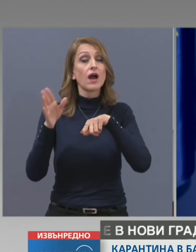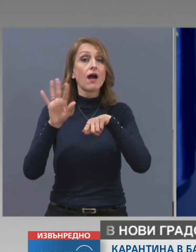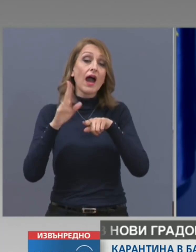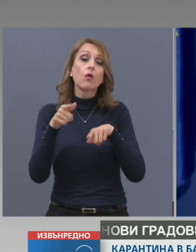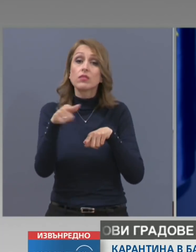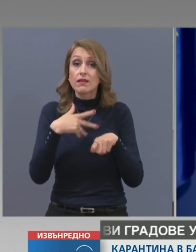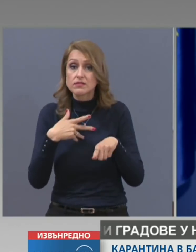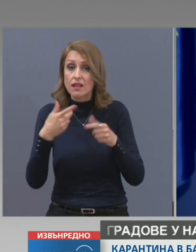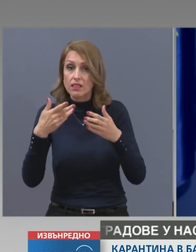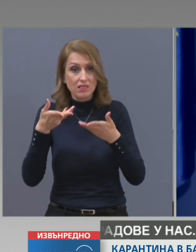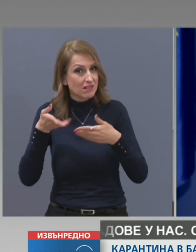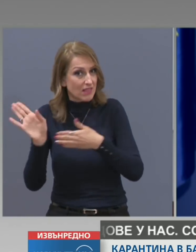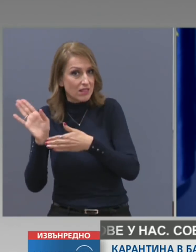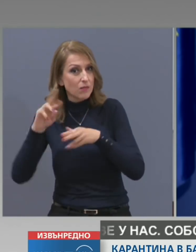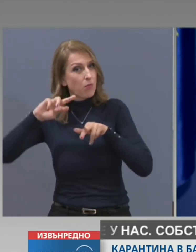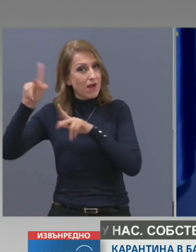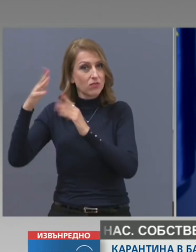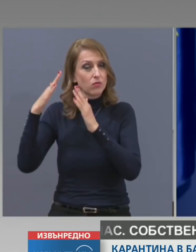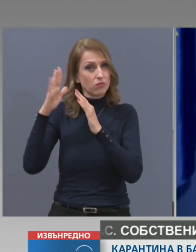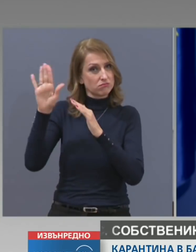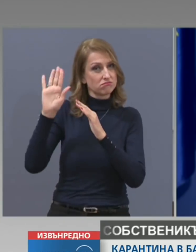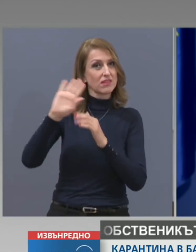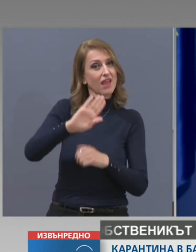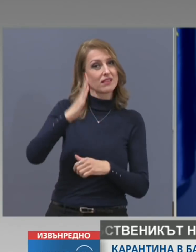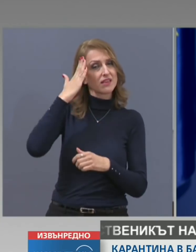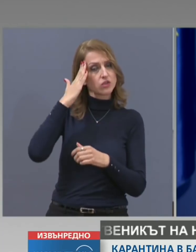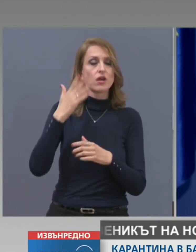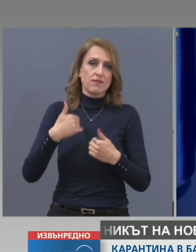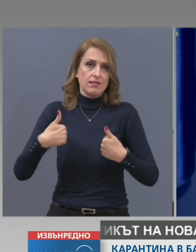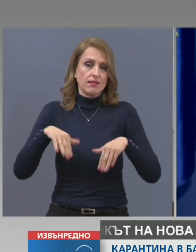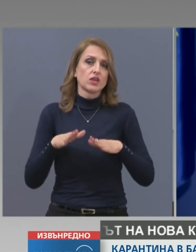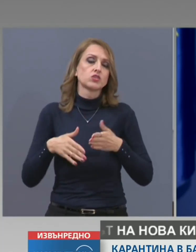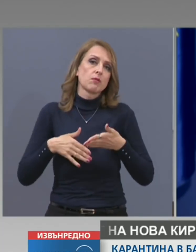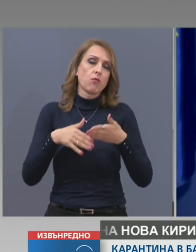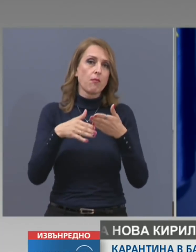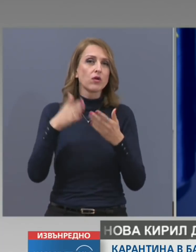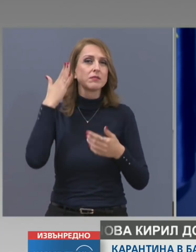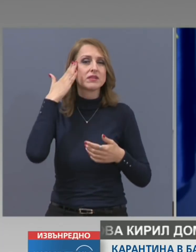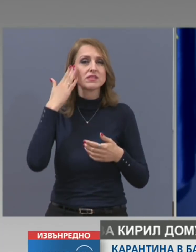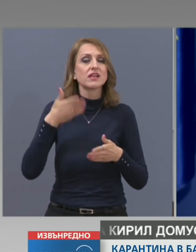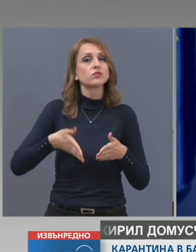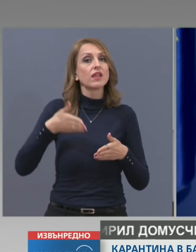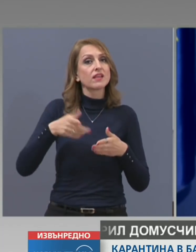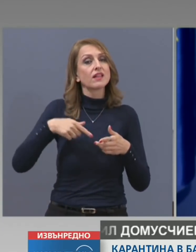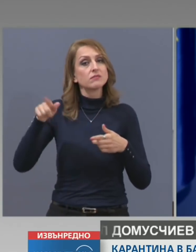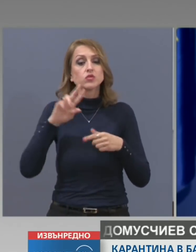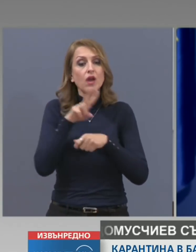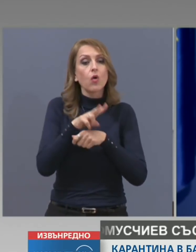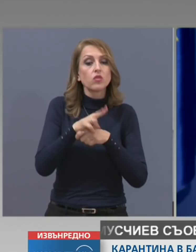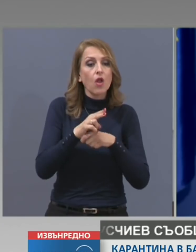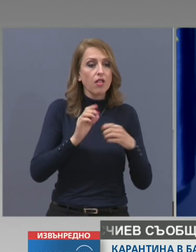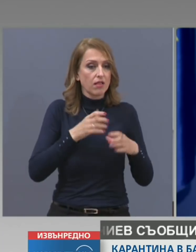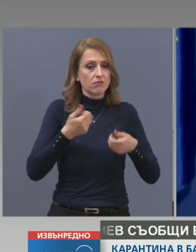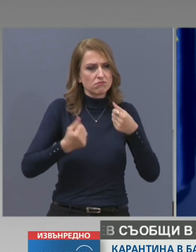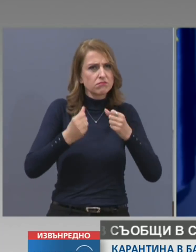да напуснат. Ние ще осигурим заедно с Министерство на транспорта контролирано извозване до летището